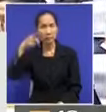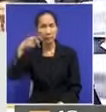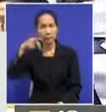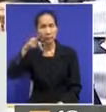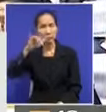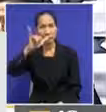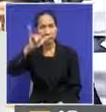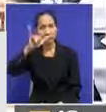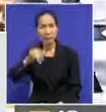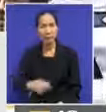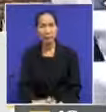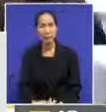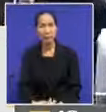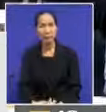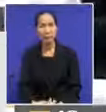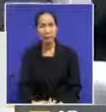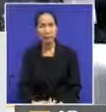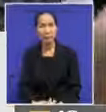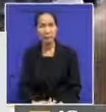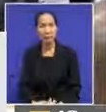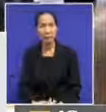ประยุทธ์จันทร์โอชาครับ